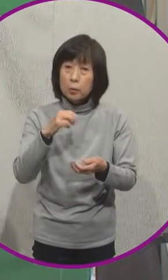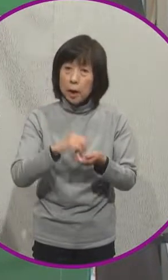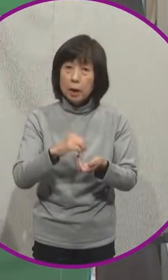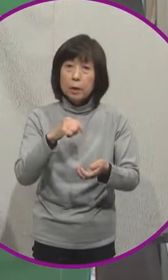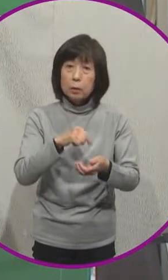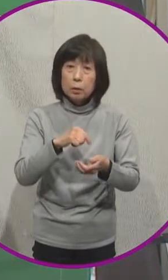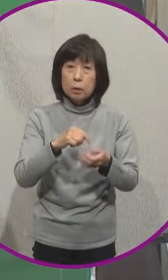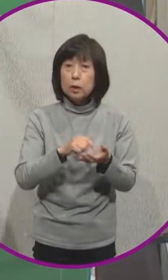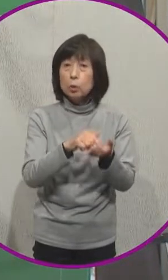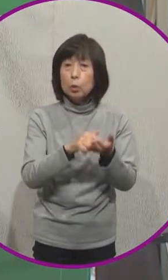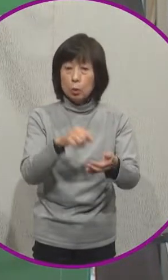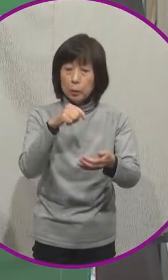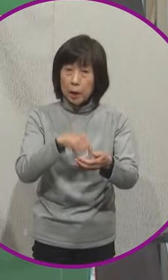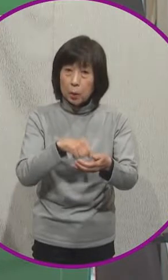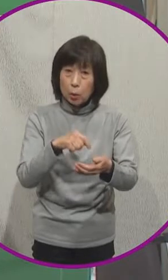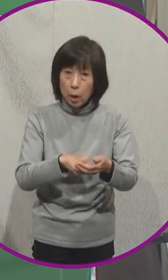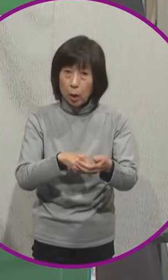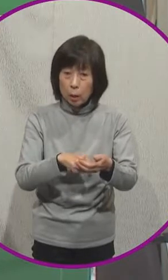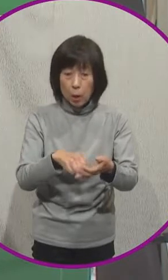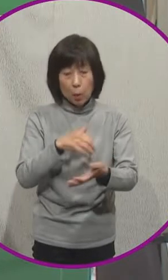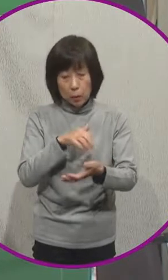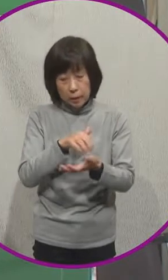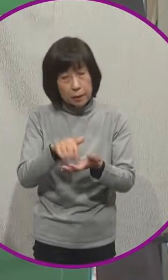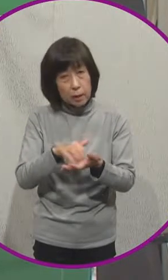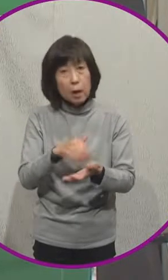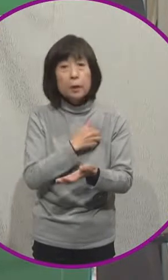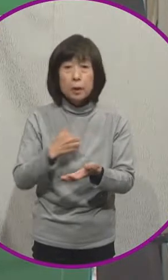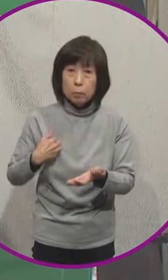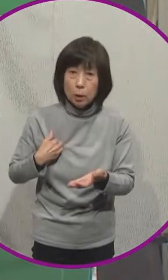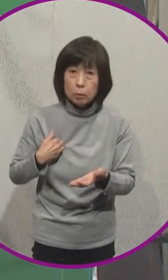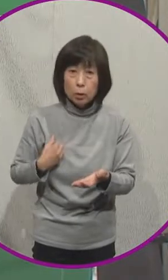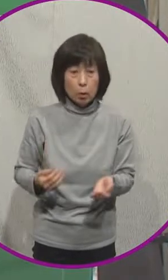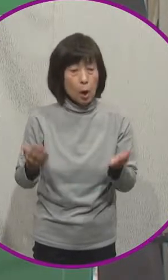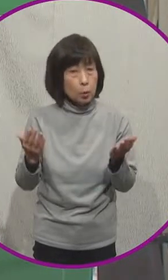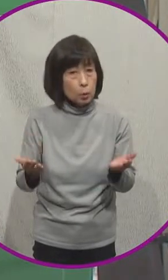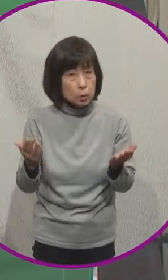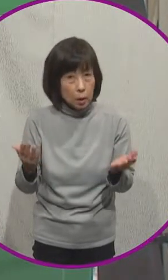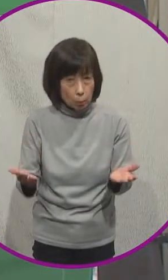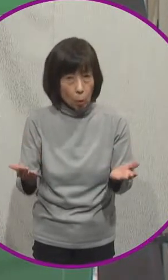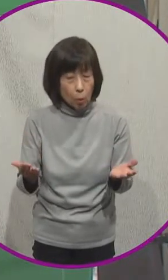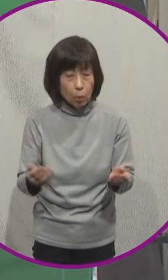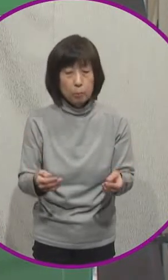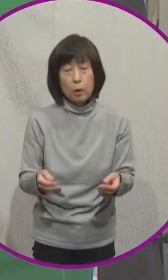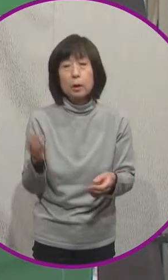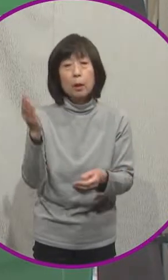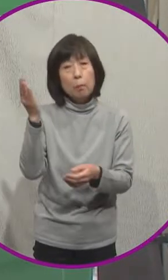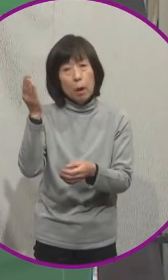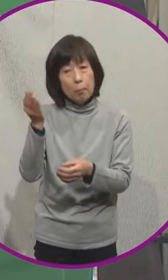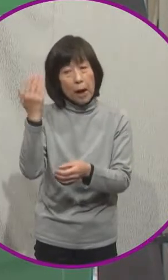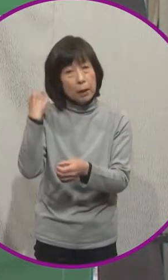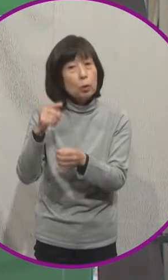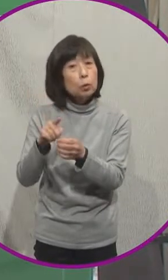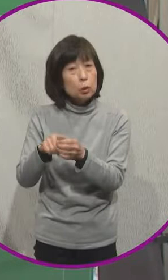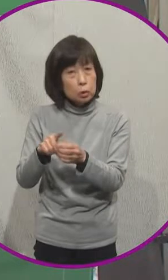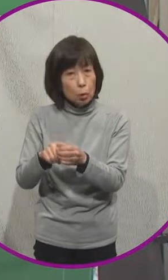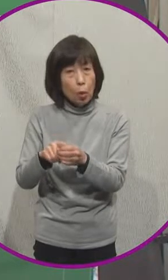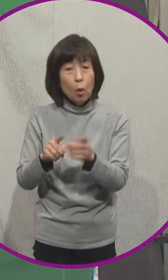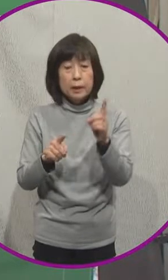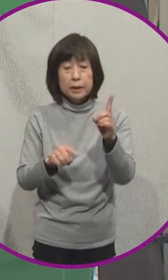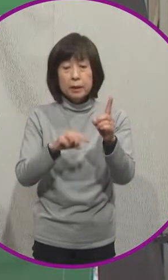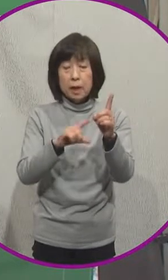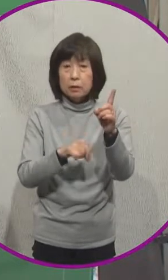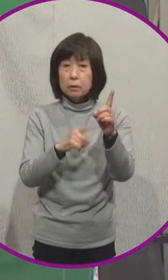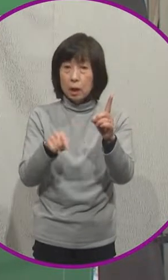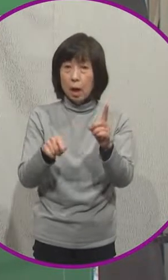納税額が算定されることになりますどちらも前年の1月から12月までの所得や